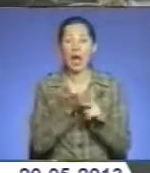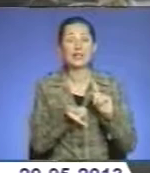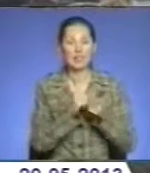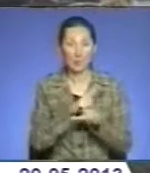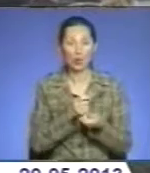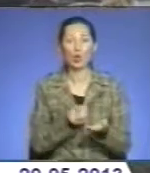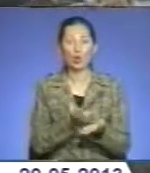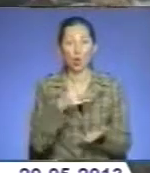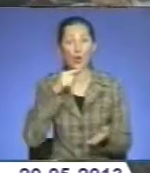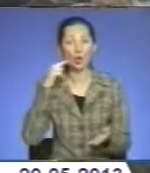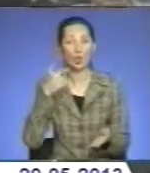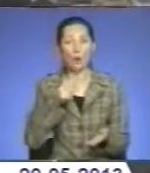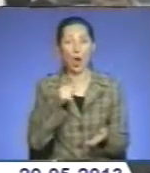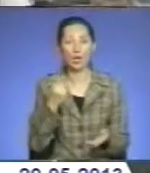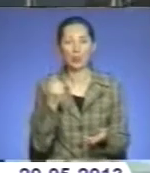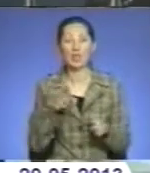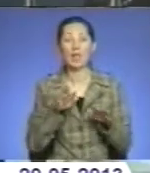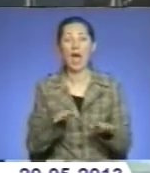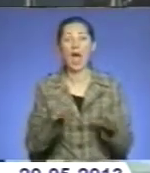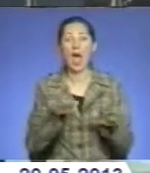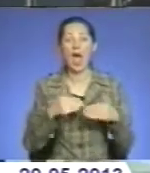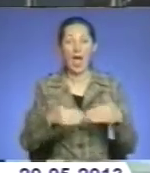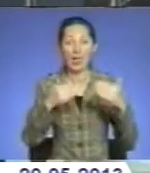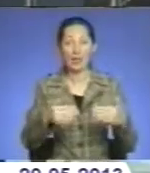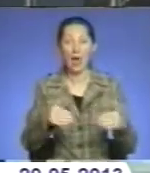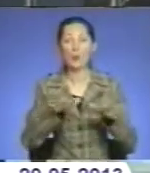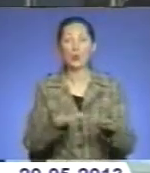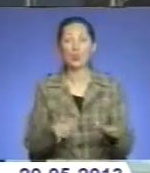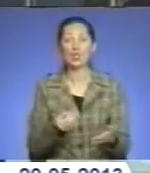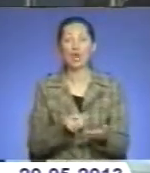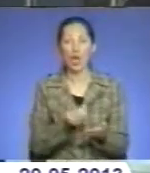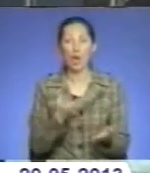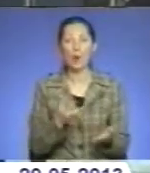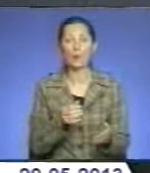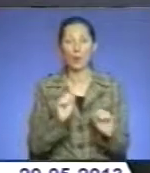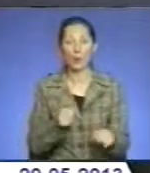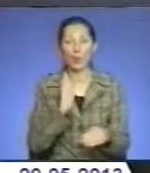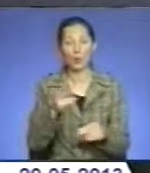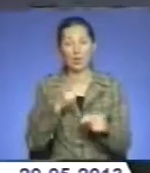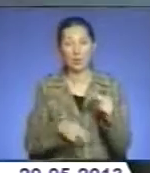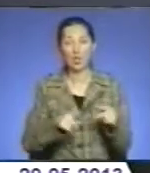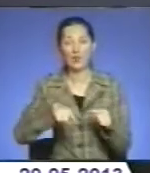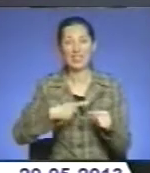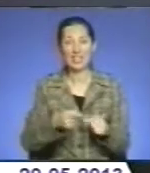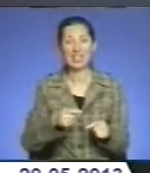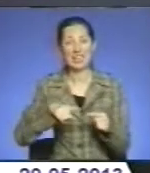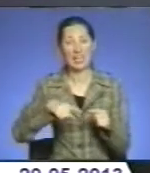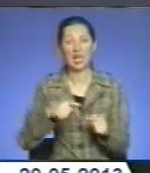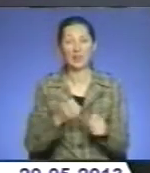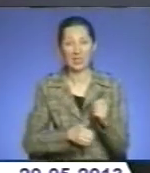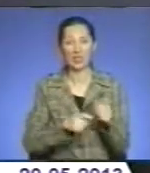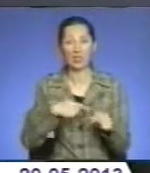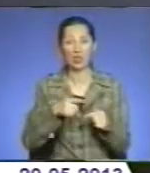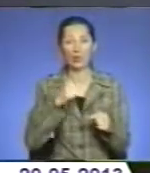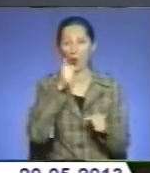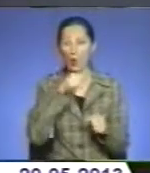етап розміщення морського заводу з прийому газу може бути завершено вже всередині наступного року. Ми чітко констатуємо, що